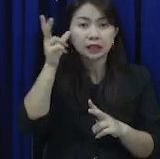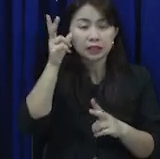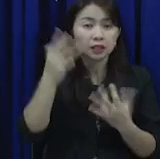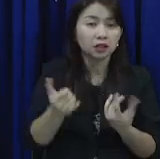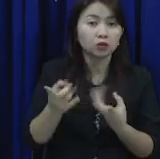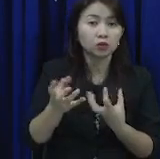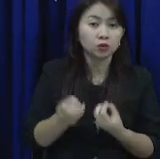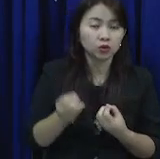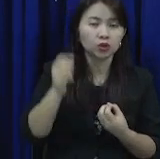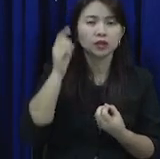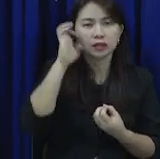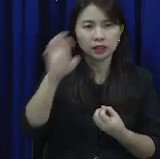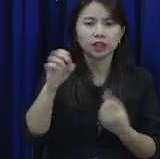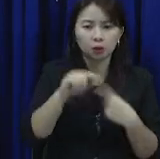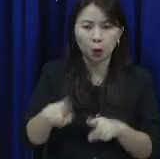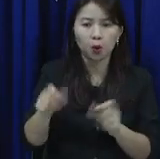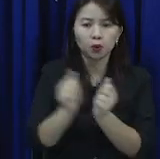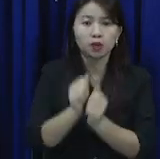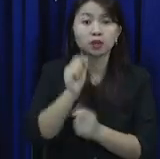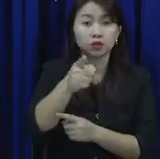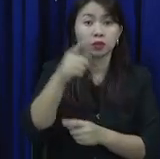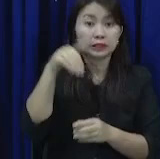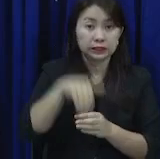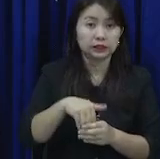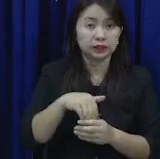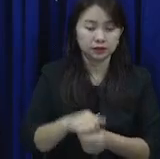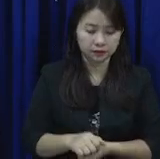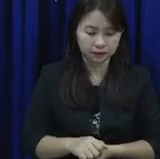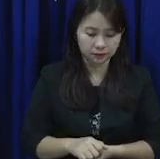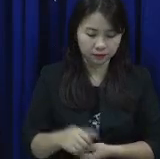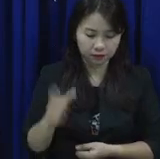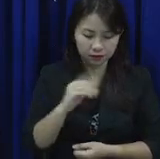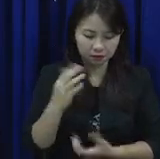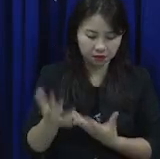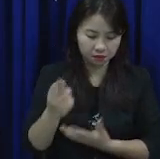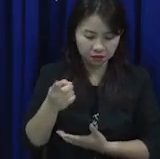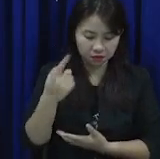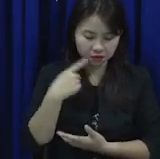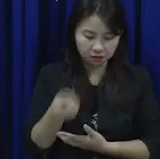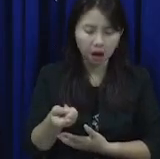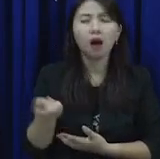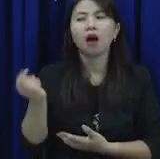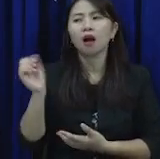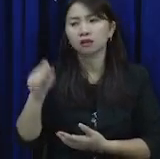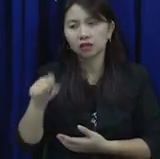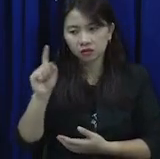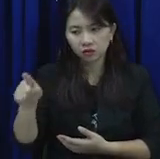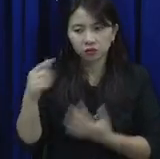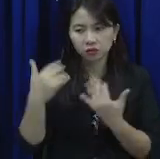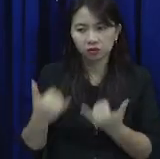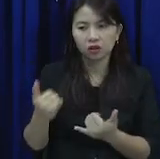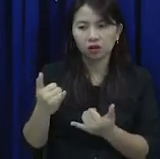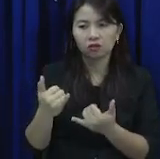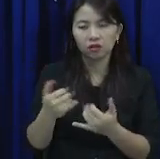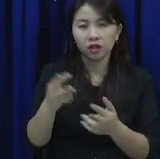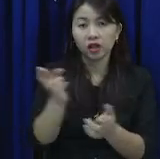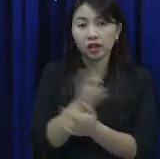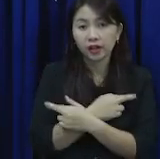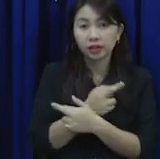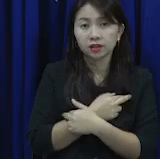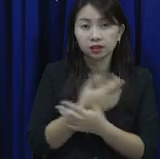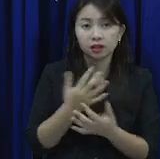loob Yeah sasabayan ka niya sa loob Ah okay nagpahinga ka ha Wala na akong lusot eh nasa good ground ka na